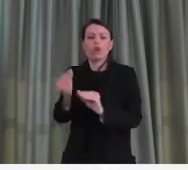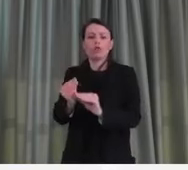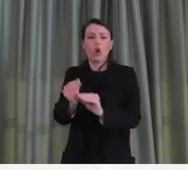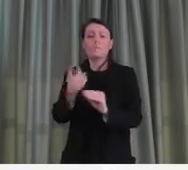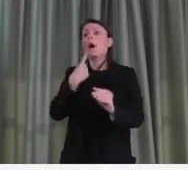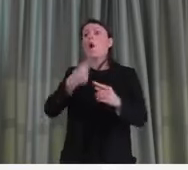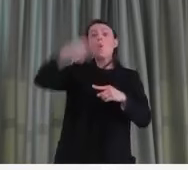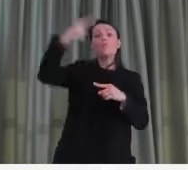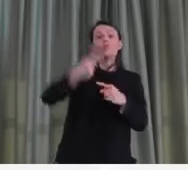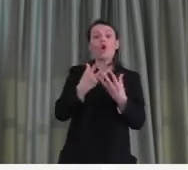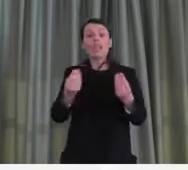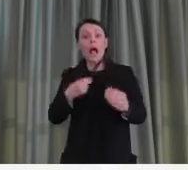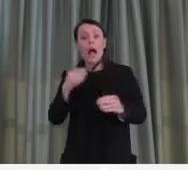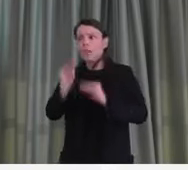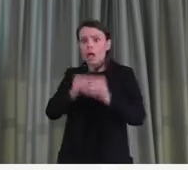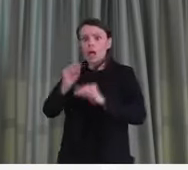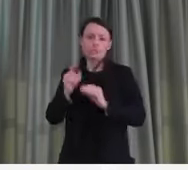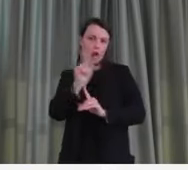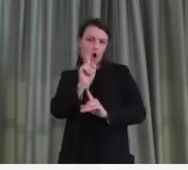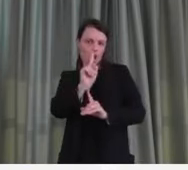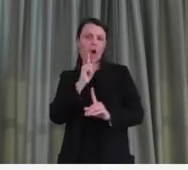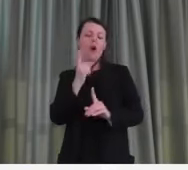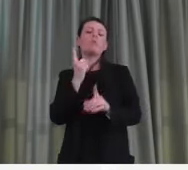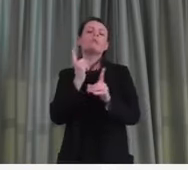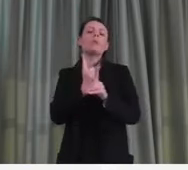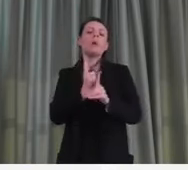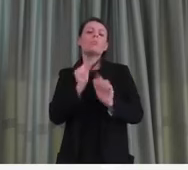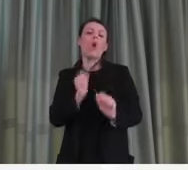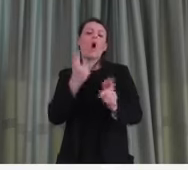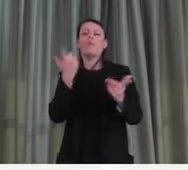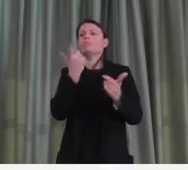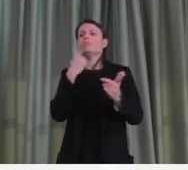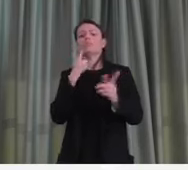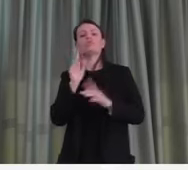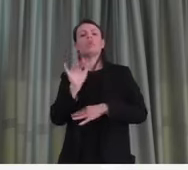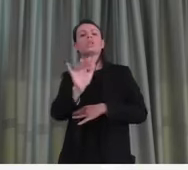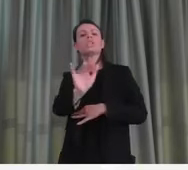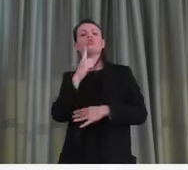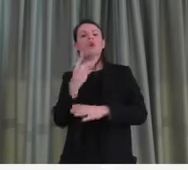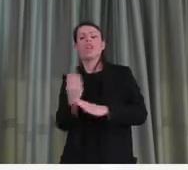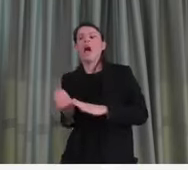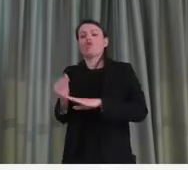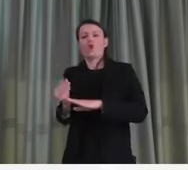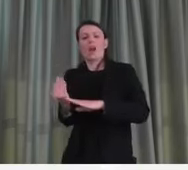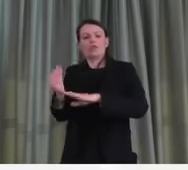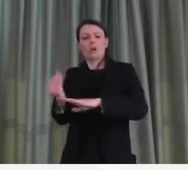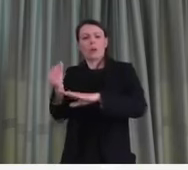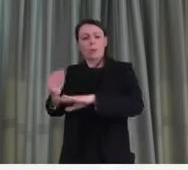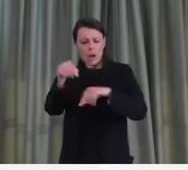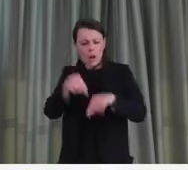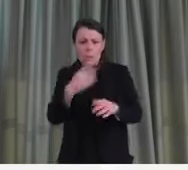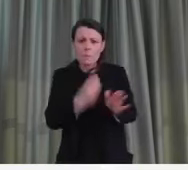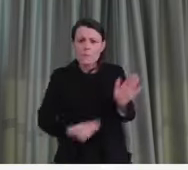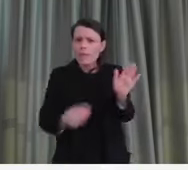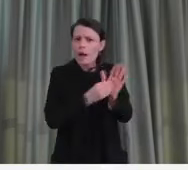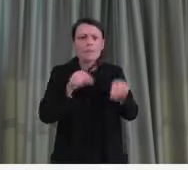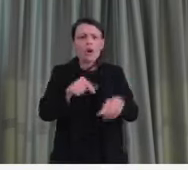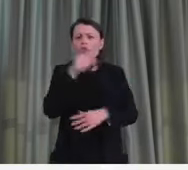tranquillamente aggiornarlo a cosa servirà a cosa serve questa app oggi serve ai nostri